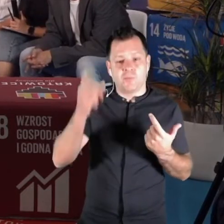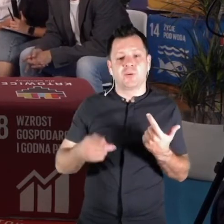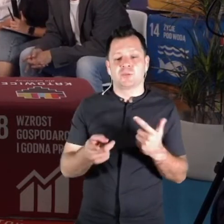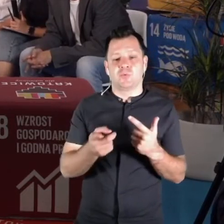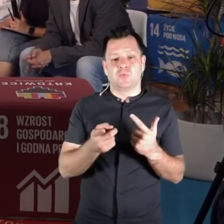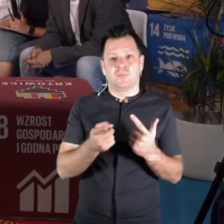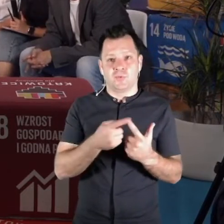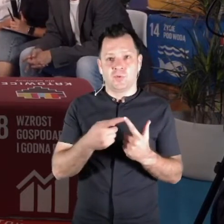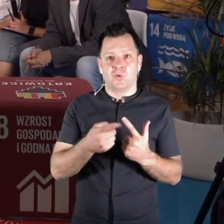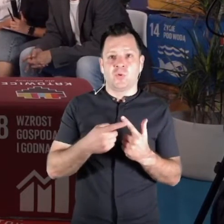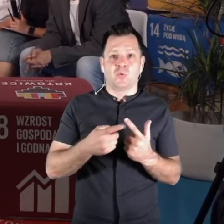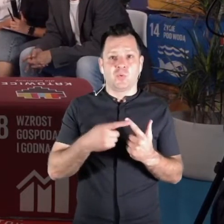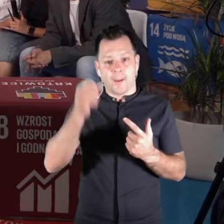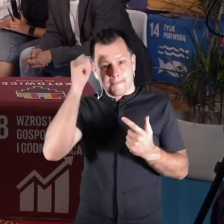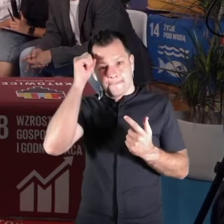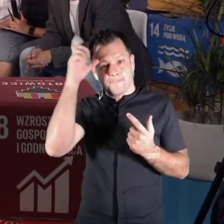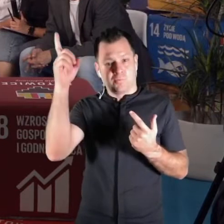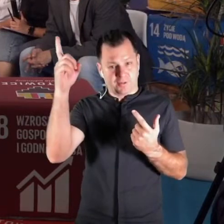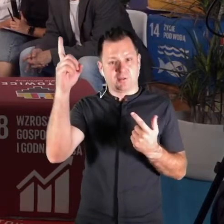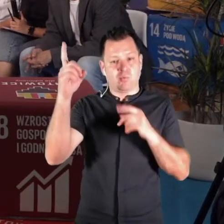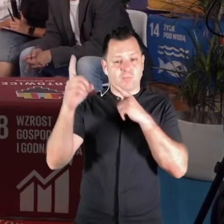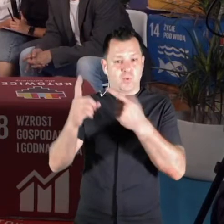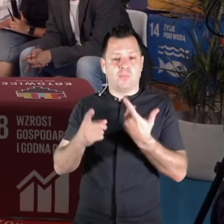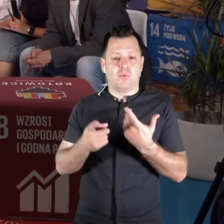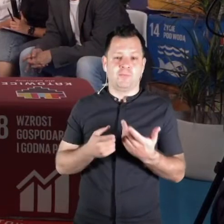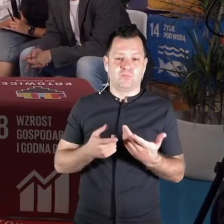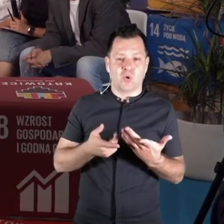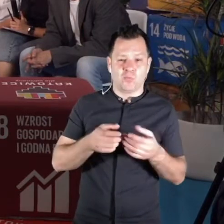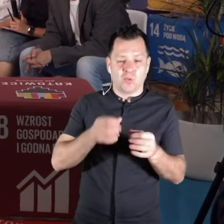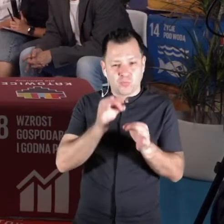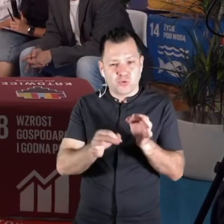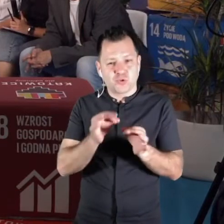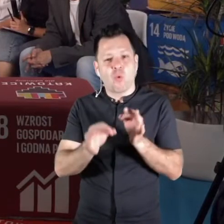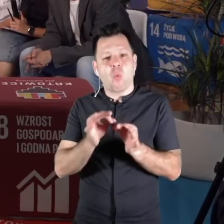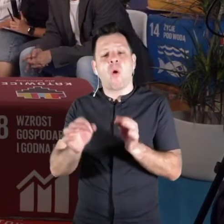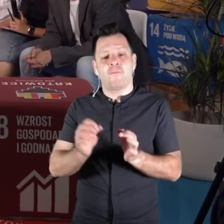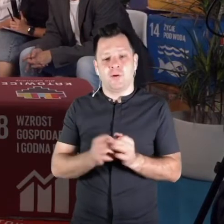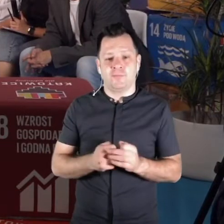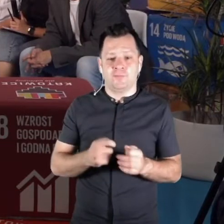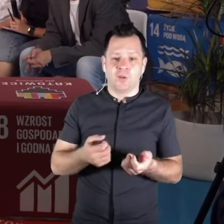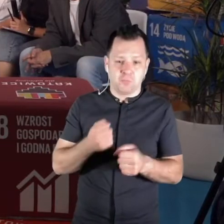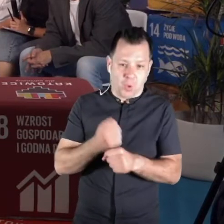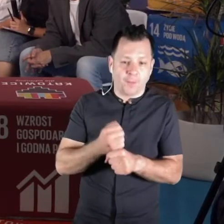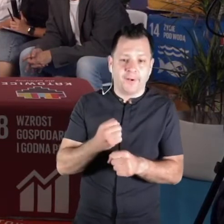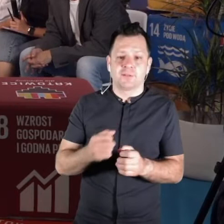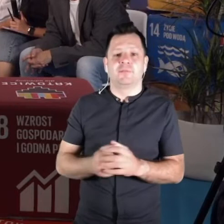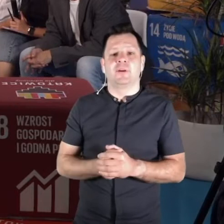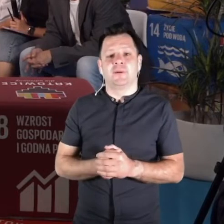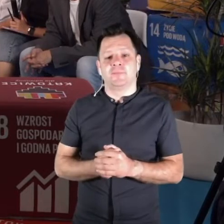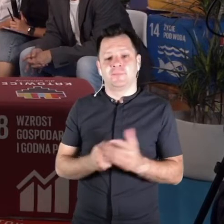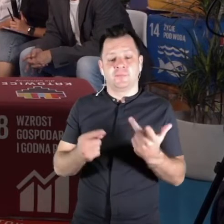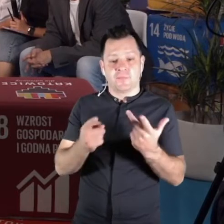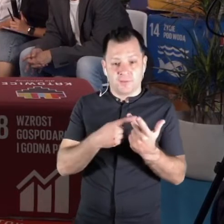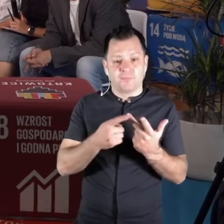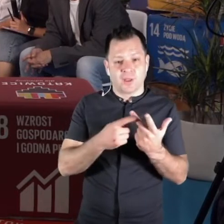do drugiej fazy przechodzą pomysły, które powiedzmy są doszczegóławiane i dopracowywane.